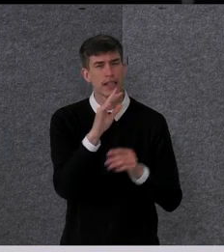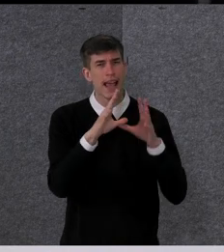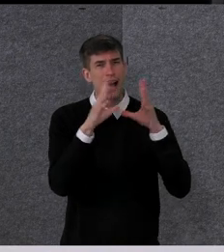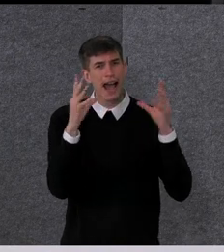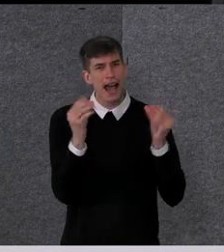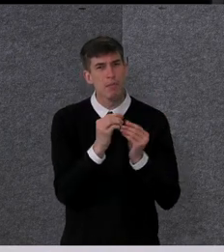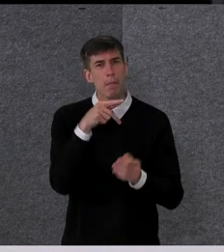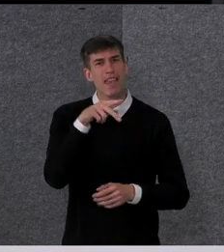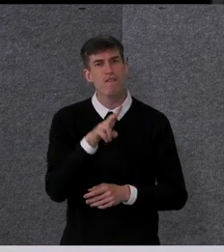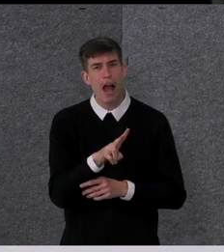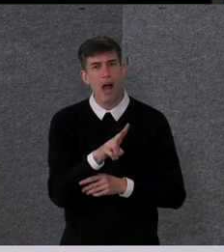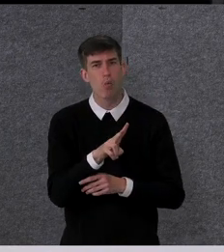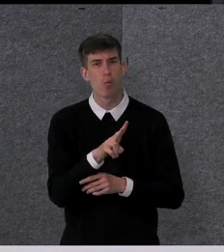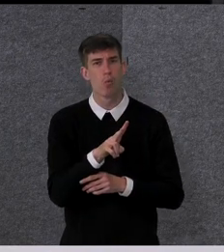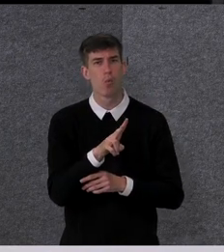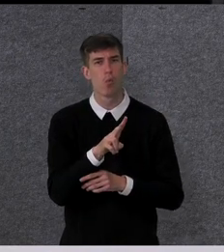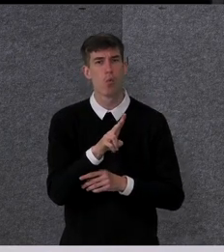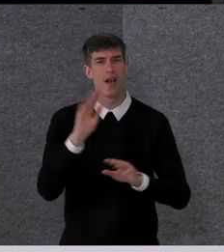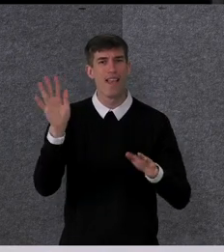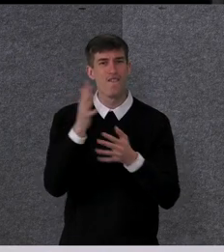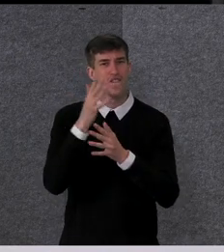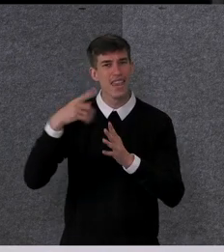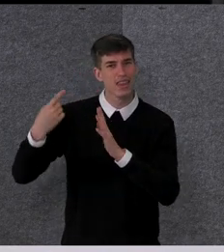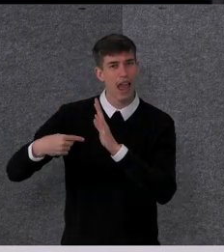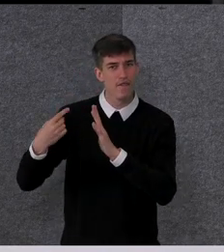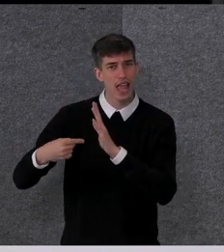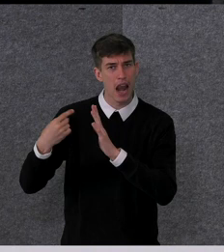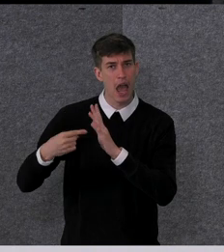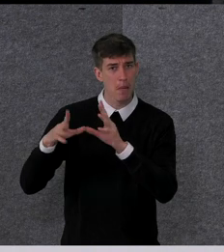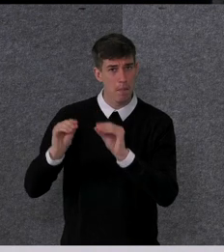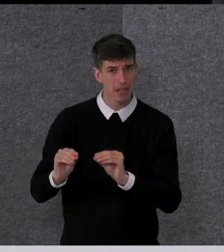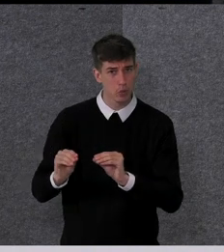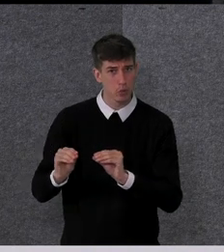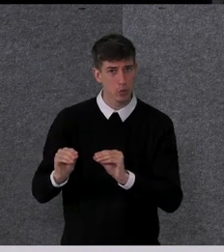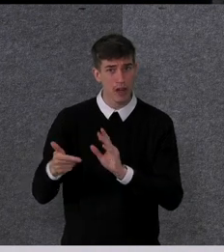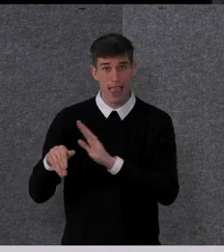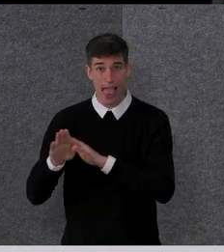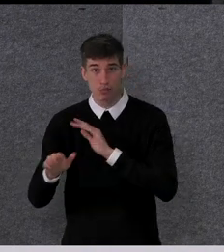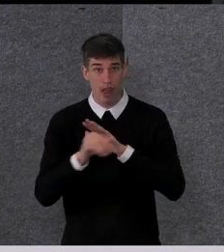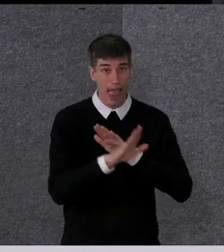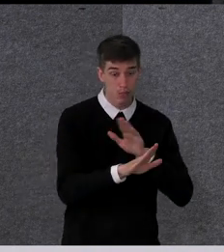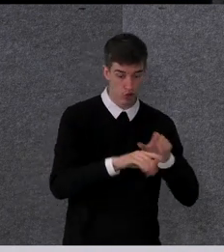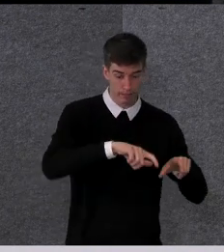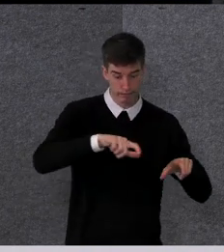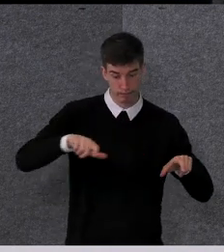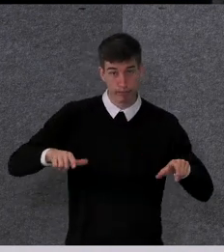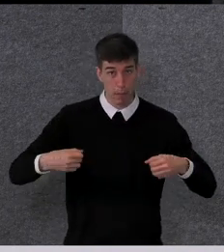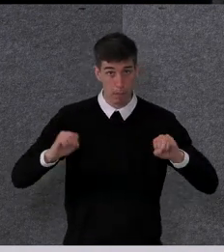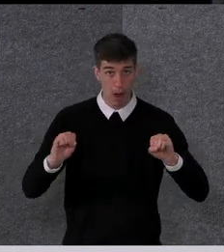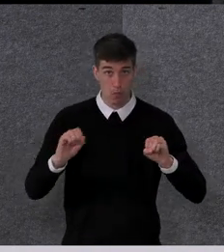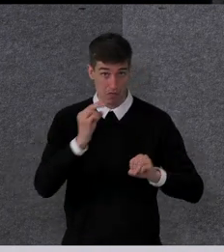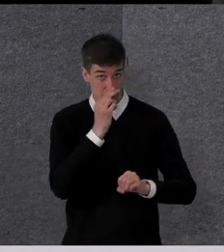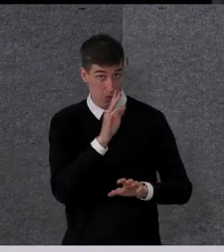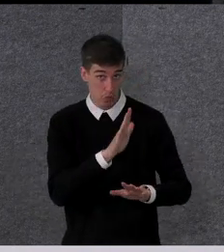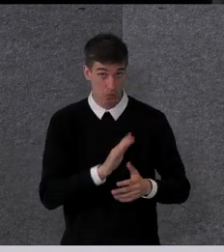die PV-Anlagen und Windkraftanlagen, in Klammern Mindestabstand, auszubauen? Das ist die erste Frage. Die